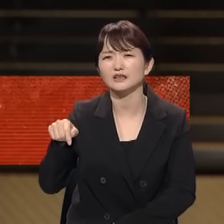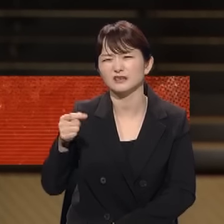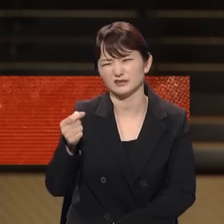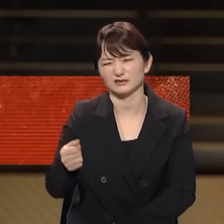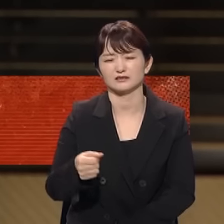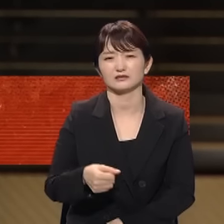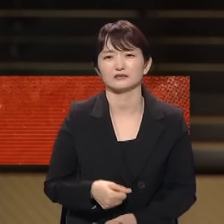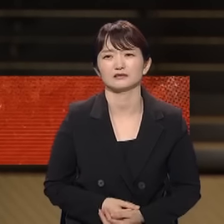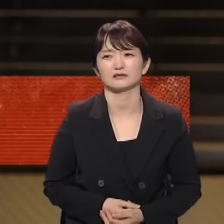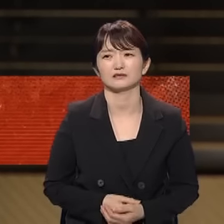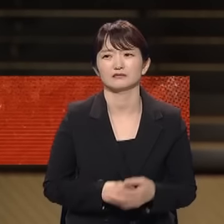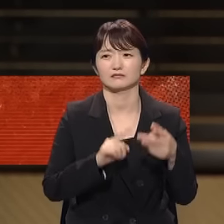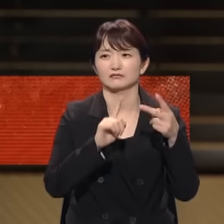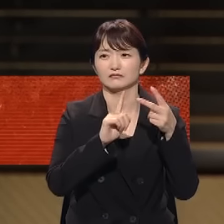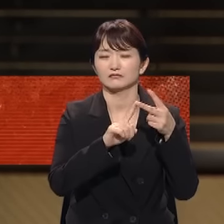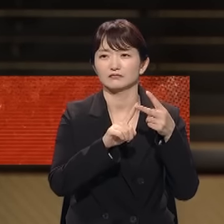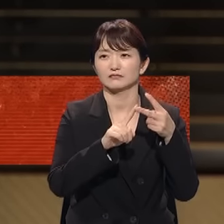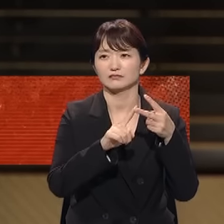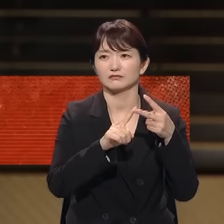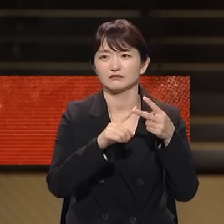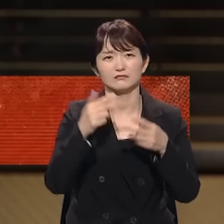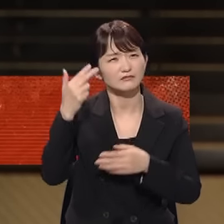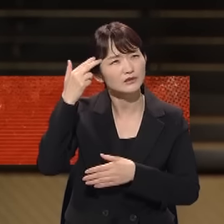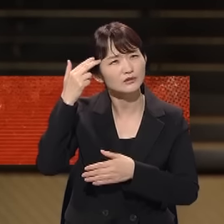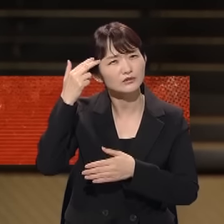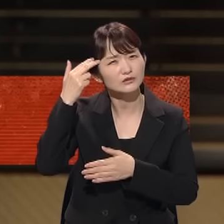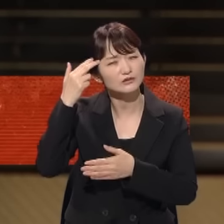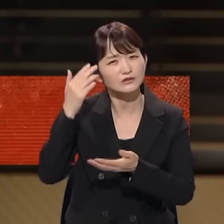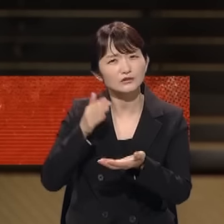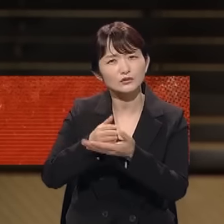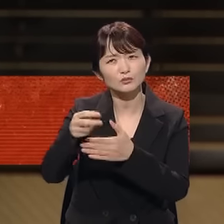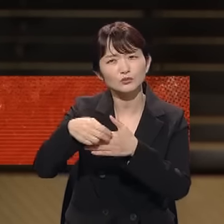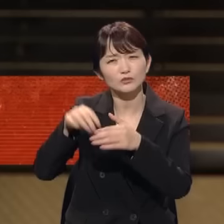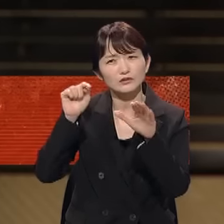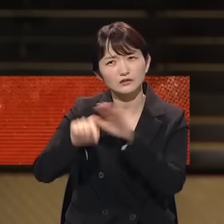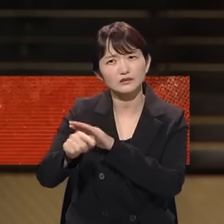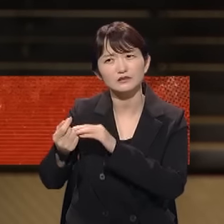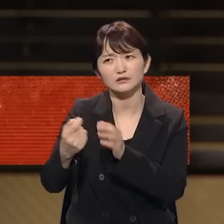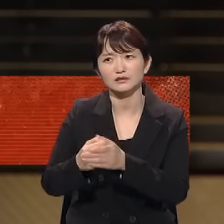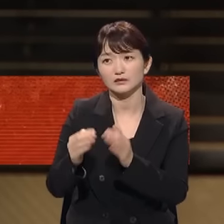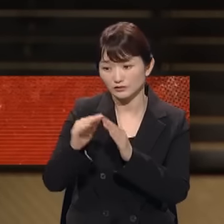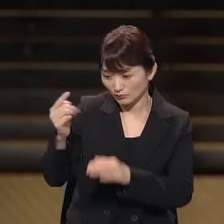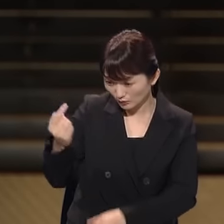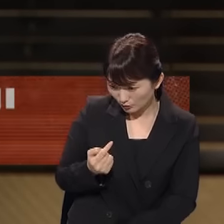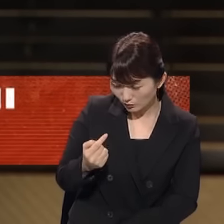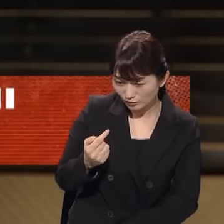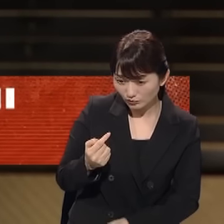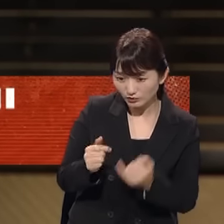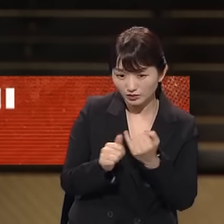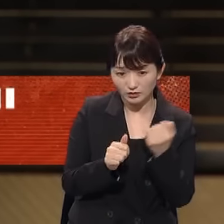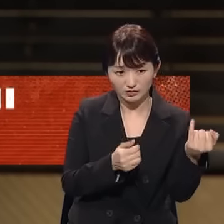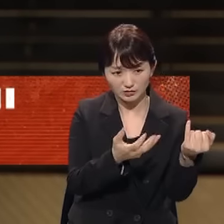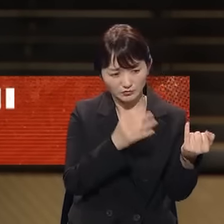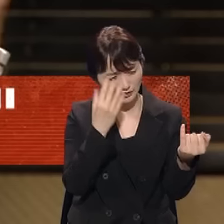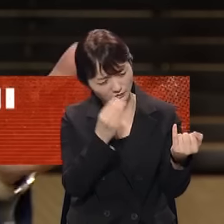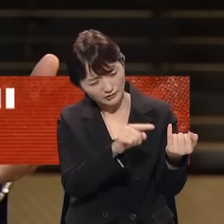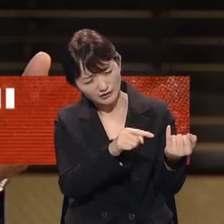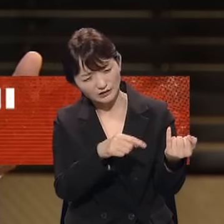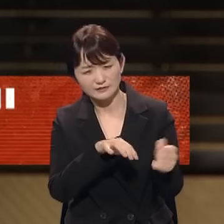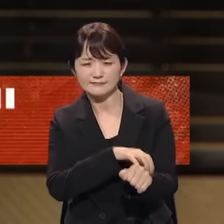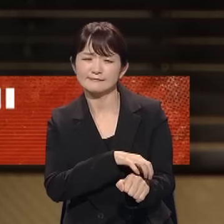두 번째로는 진짜 무슨 정신의학과를 가봐야 될 것 같아요. 그러니까 뭐 집에만 오면 아픈 아내가 있는 게 본인은 되게 불편하고